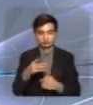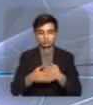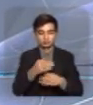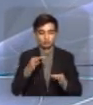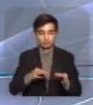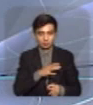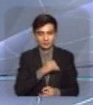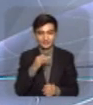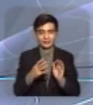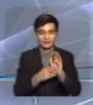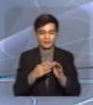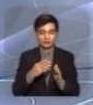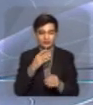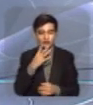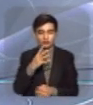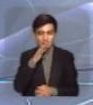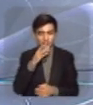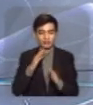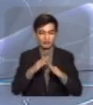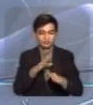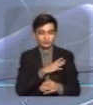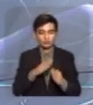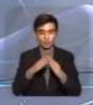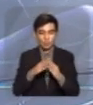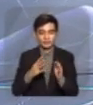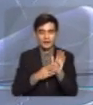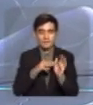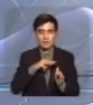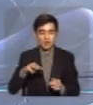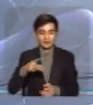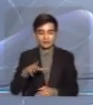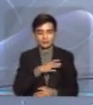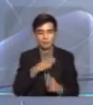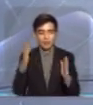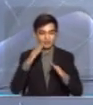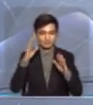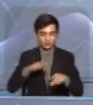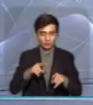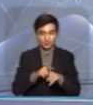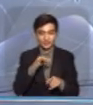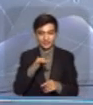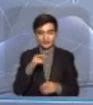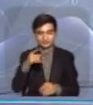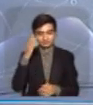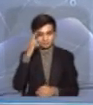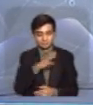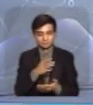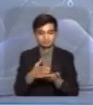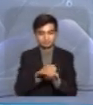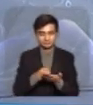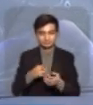деревянное строение стоимостью 9 миллионов тенге простояло в этнопарке. Злоумышленники решили его разобрать и